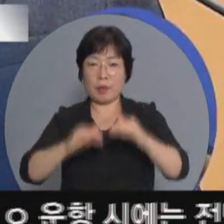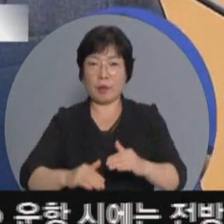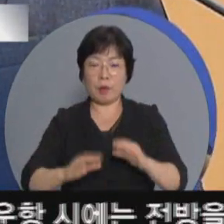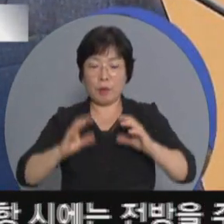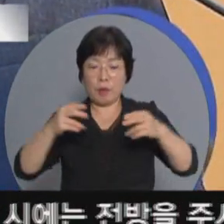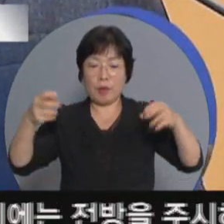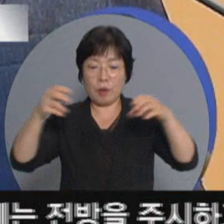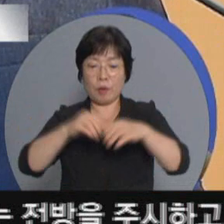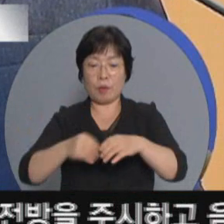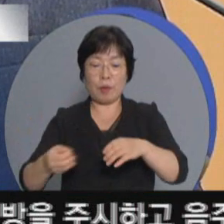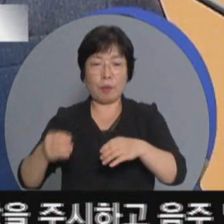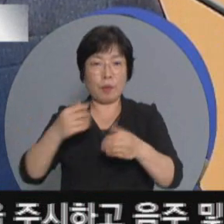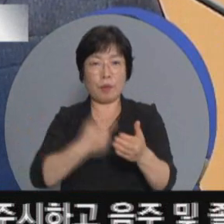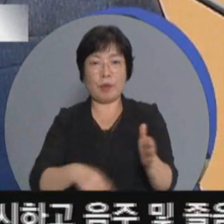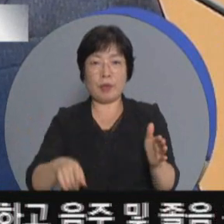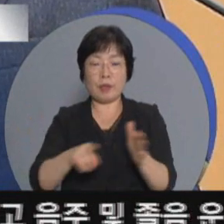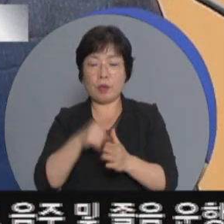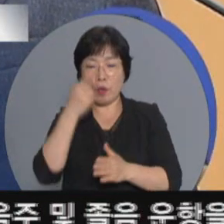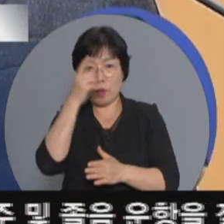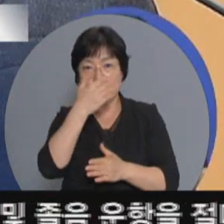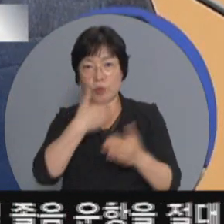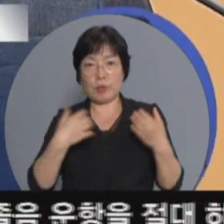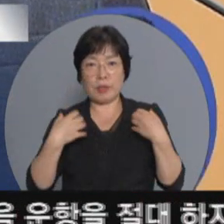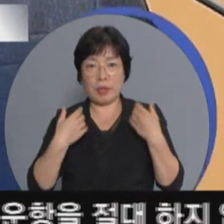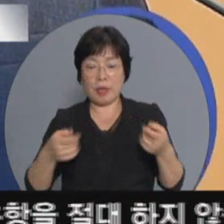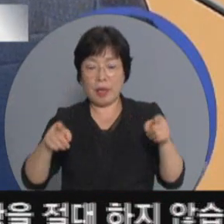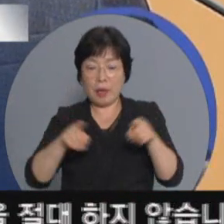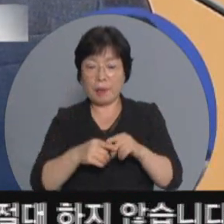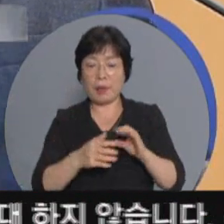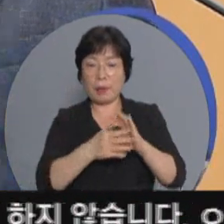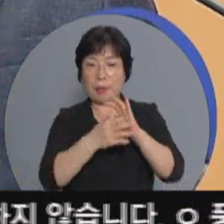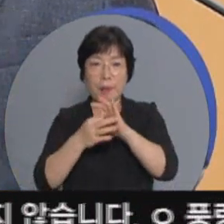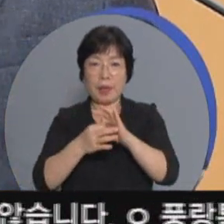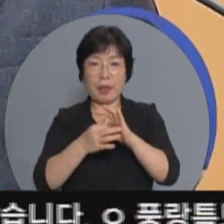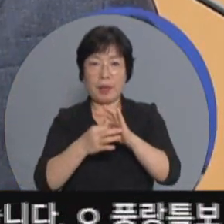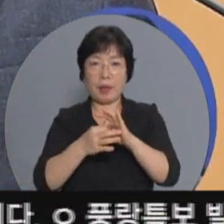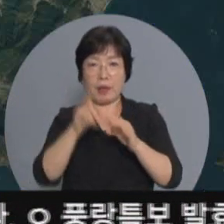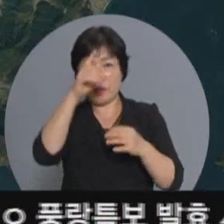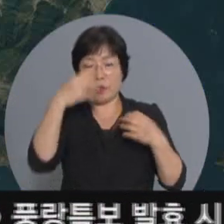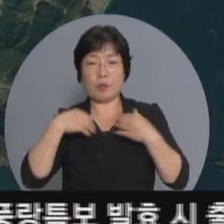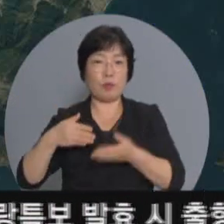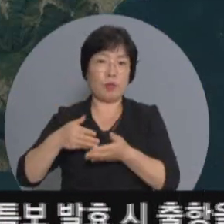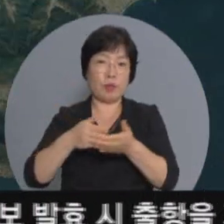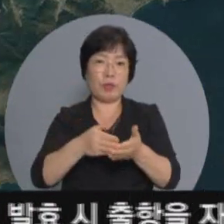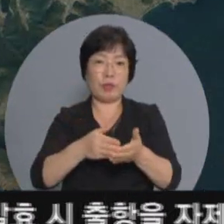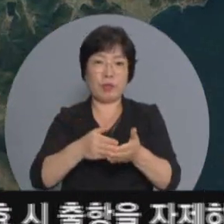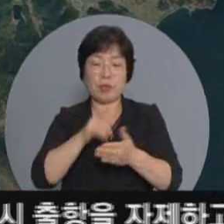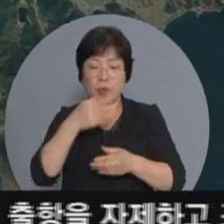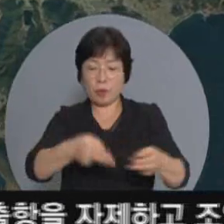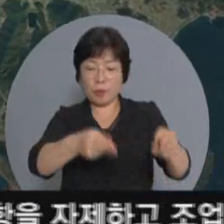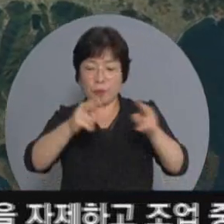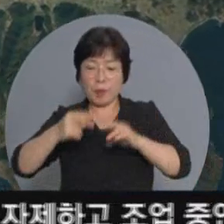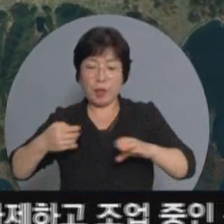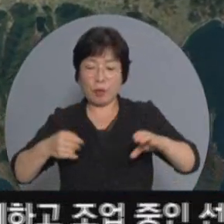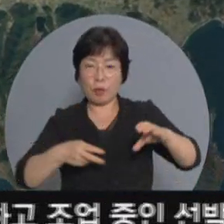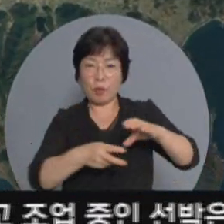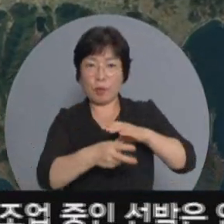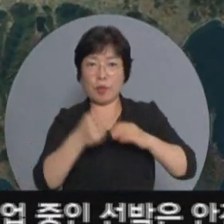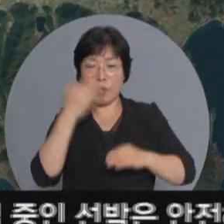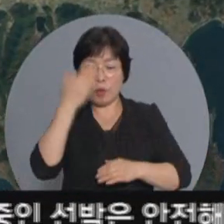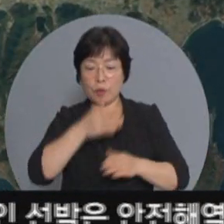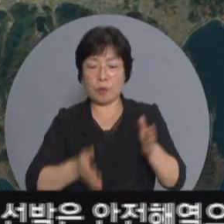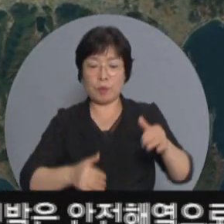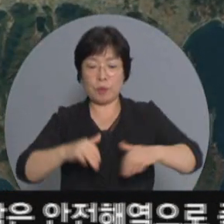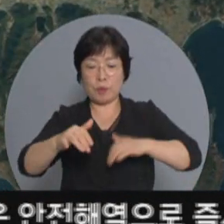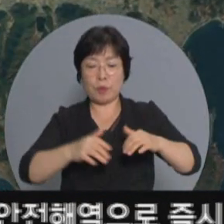국가계획에 반영할 수 있도록 여수시하고 적극적으로 협력해서 중앙부채. 여수 남해 해저 터널에서 여수